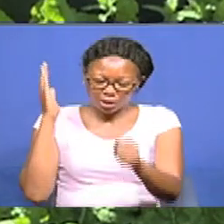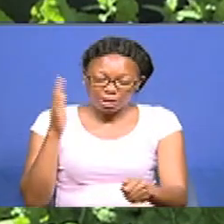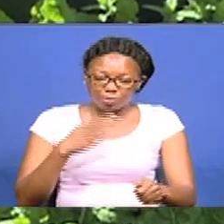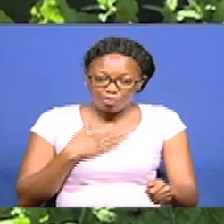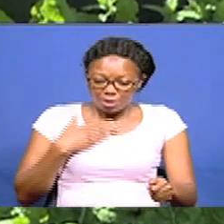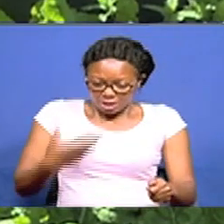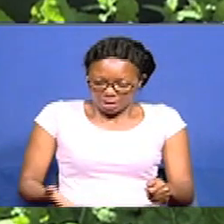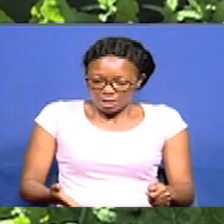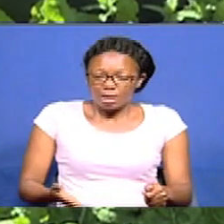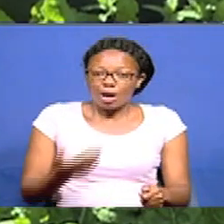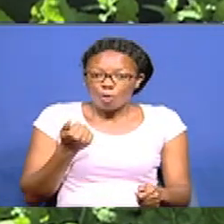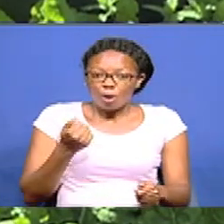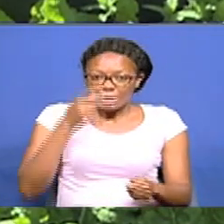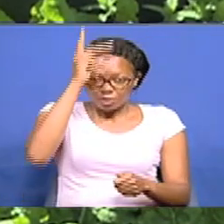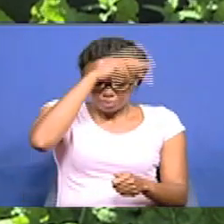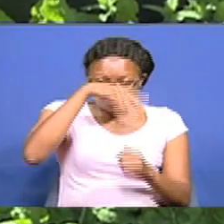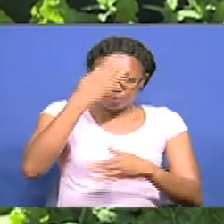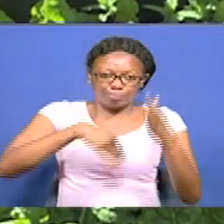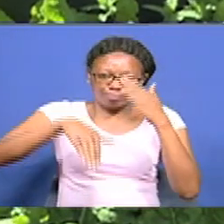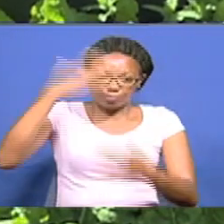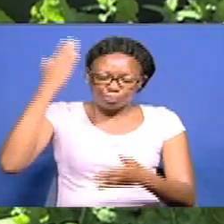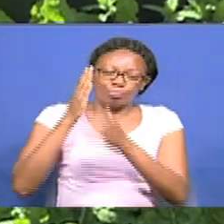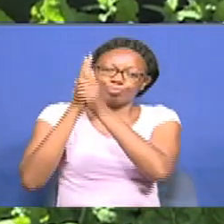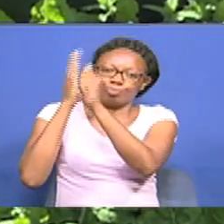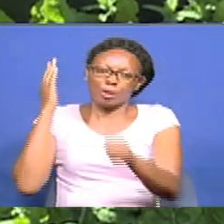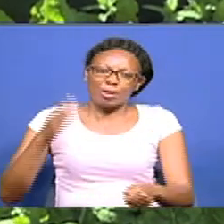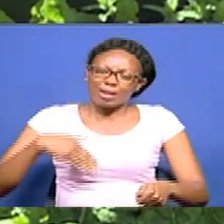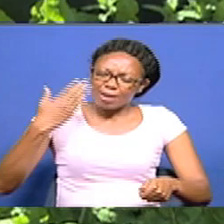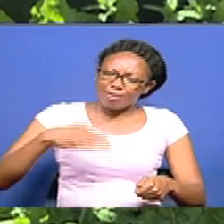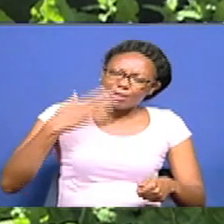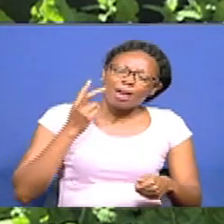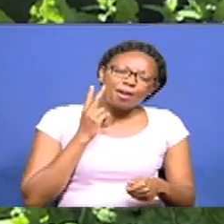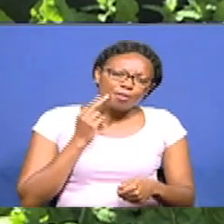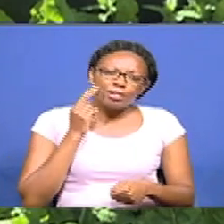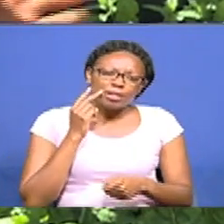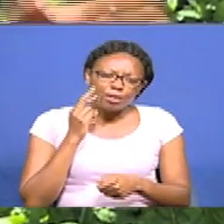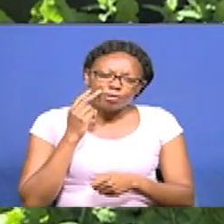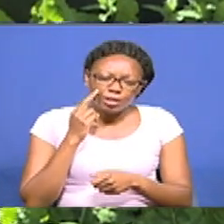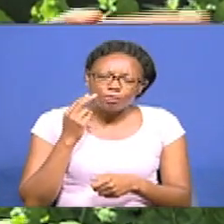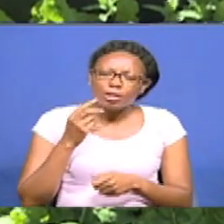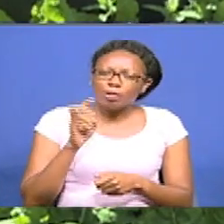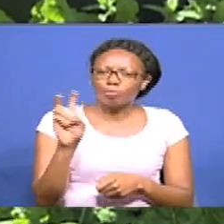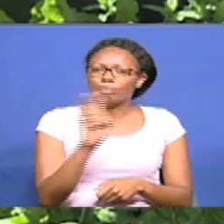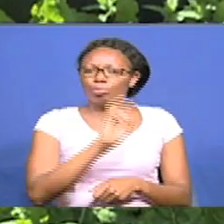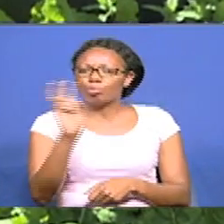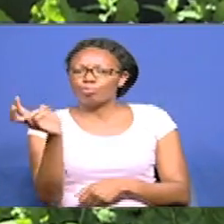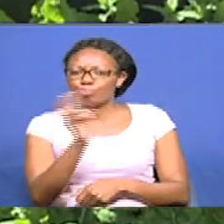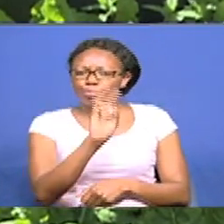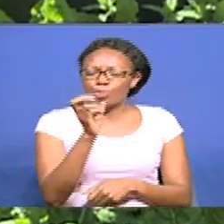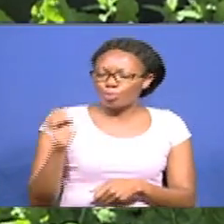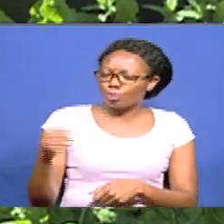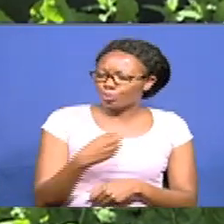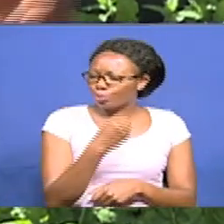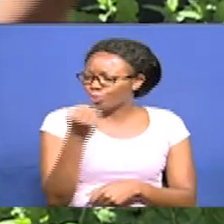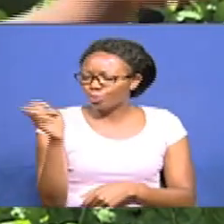Hiyo ndio kazi ile muhimu. Huwa ninaingia kila siku, kila saa ama kila siku ninaenda through, naona hapo kuna